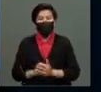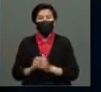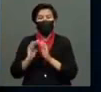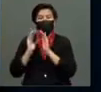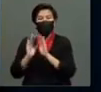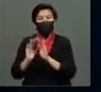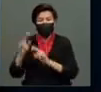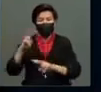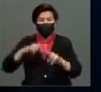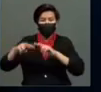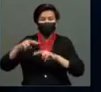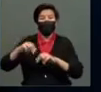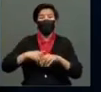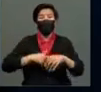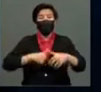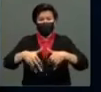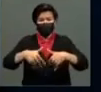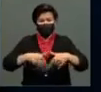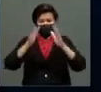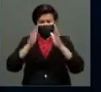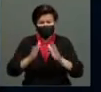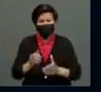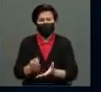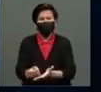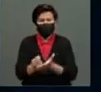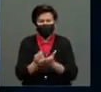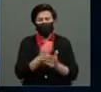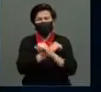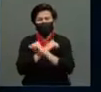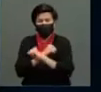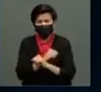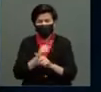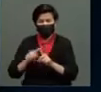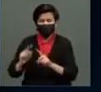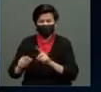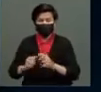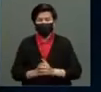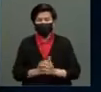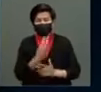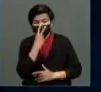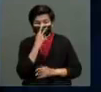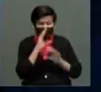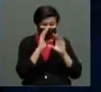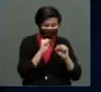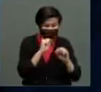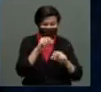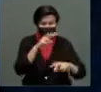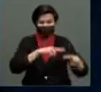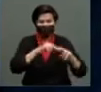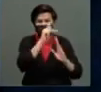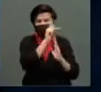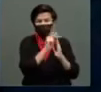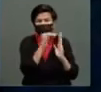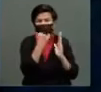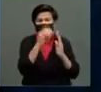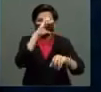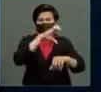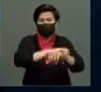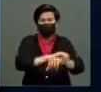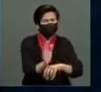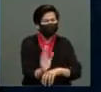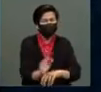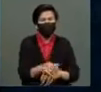ขอฝากไปยังพี่น้องประชาชนผมว่าฝ่ายมั่นคงเขาก็ไม่อยากไปจับหรอกครับถ้าไม่มีเหตุตรงนี้ขอท่านได้ช่วยกันนะ